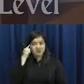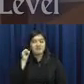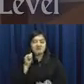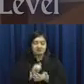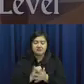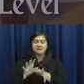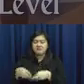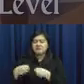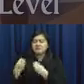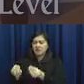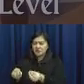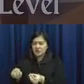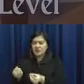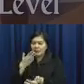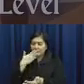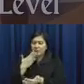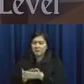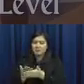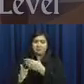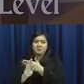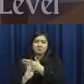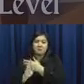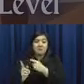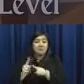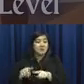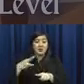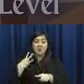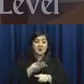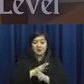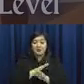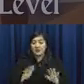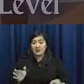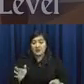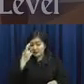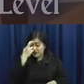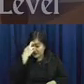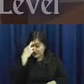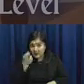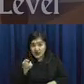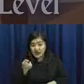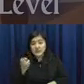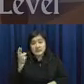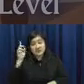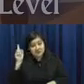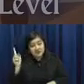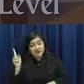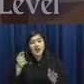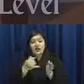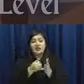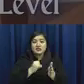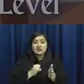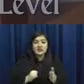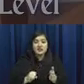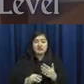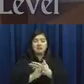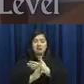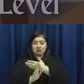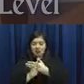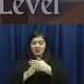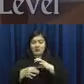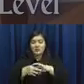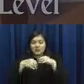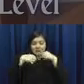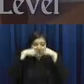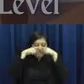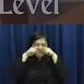full of sorrows na pala. You see, tinapay ng kabigatan, tinapay ng kapighatian. Bakit pambira sa